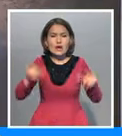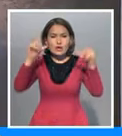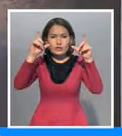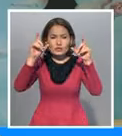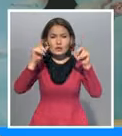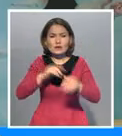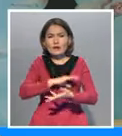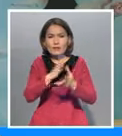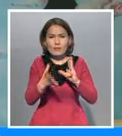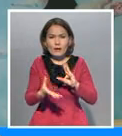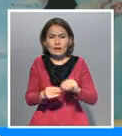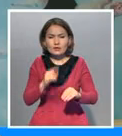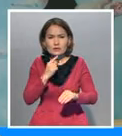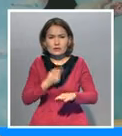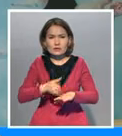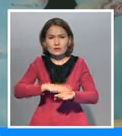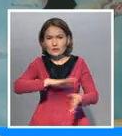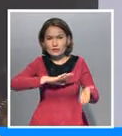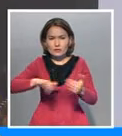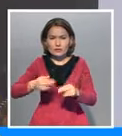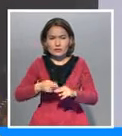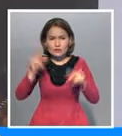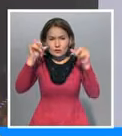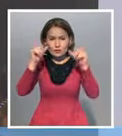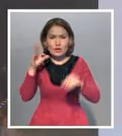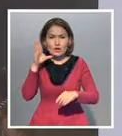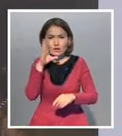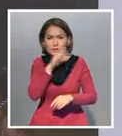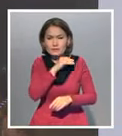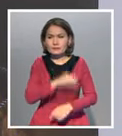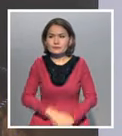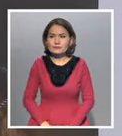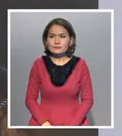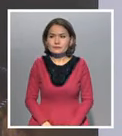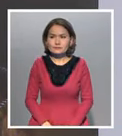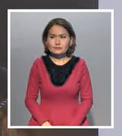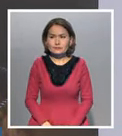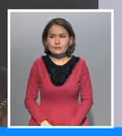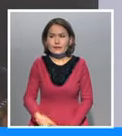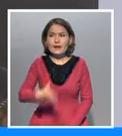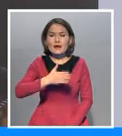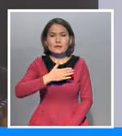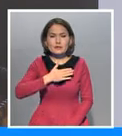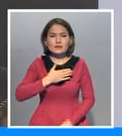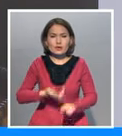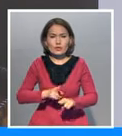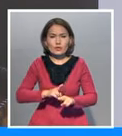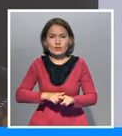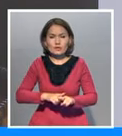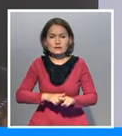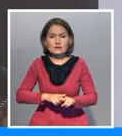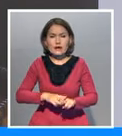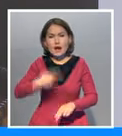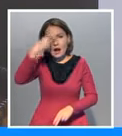шығады, теңіз тұңғиығына да түседі. Өкініштісі енді шынымен де біздің жігіттер жоқ. Өзім қарап жүремін, енді біздің ТМД елдерінің арасында мына